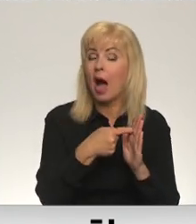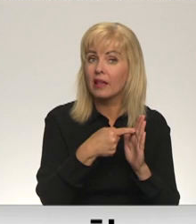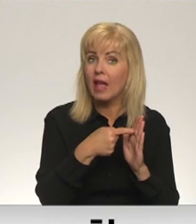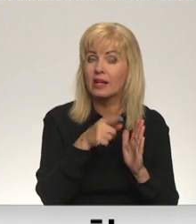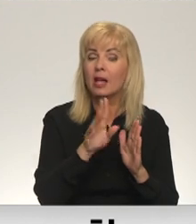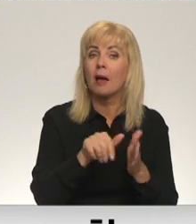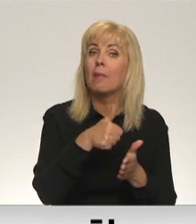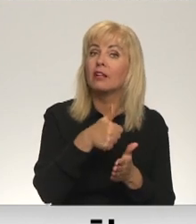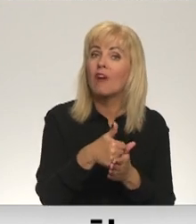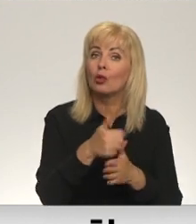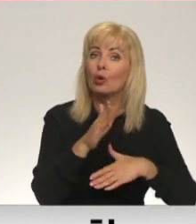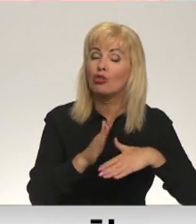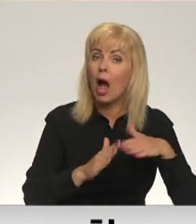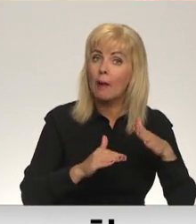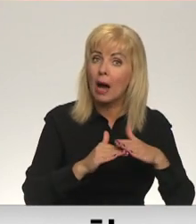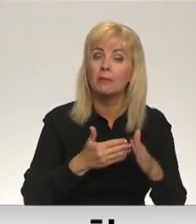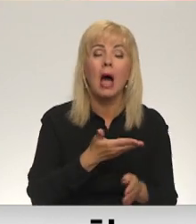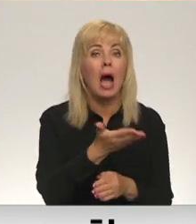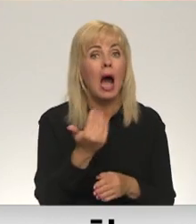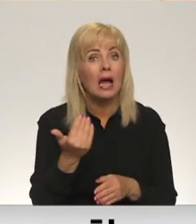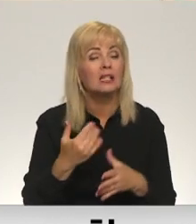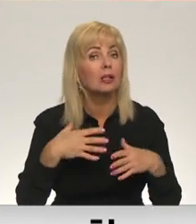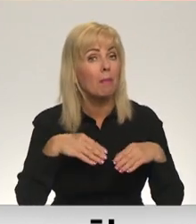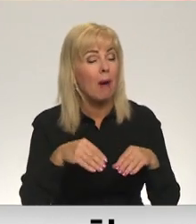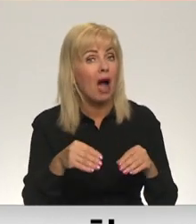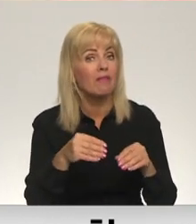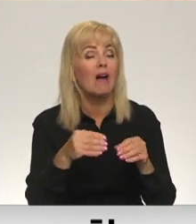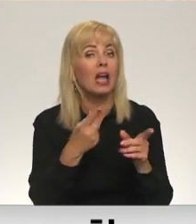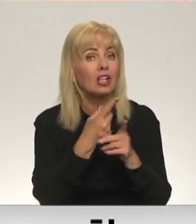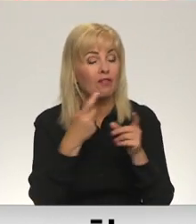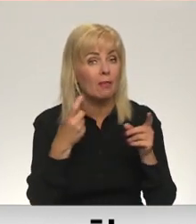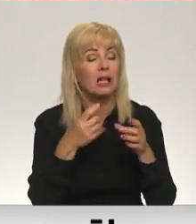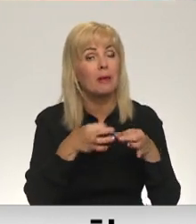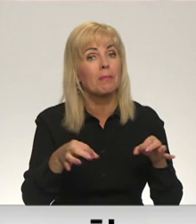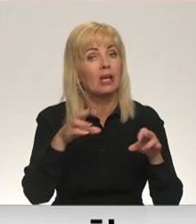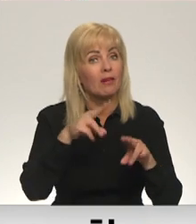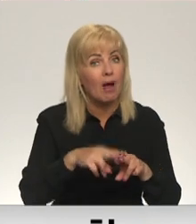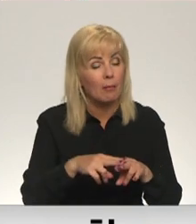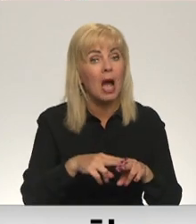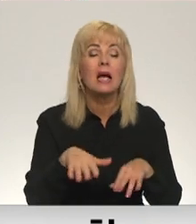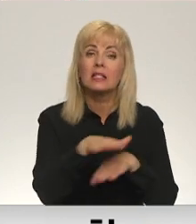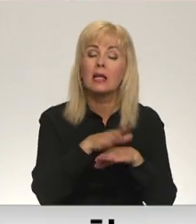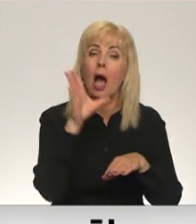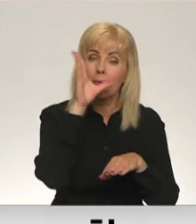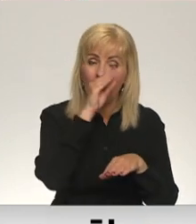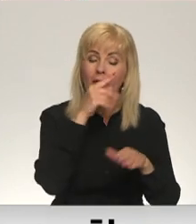par vadošajiem amatiem, aicinot gan padarīt informāciju par vakancēm, sabiedrībai